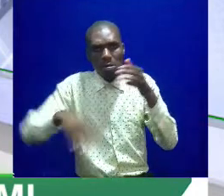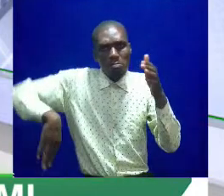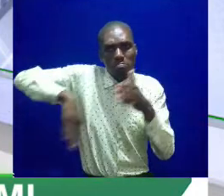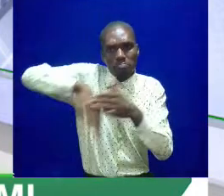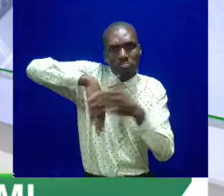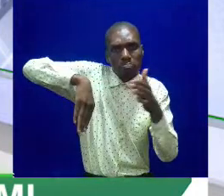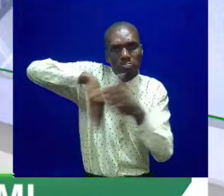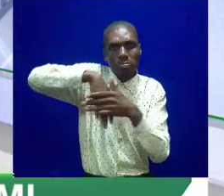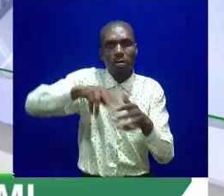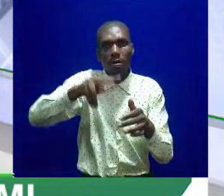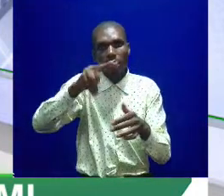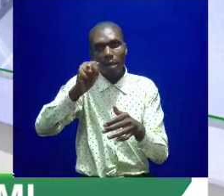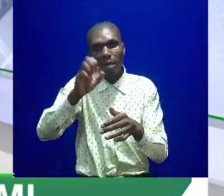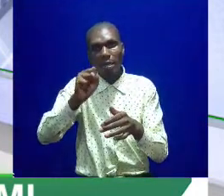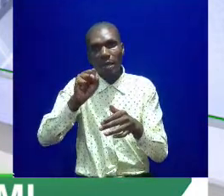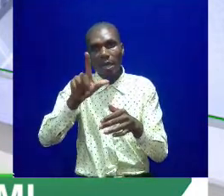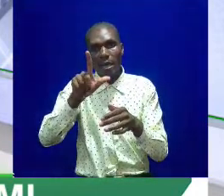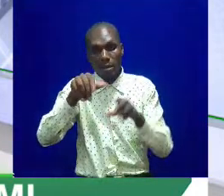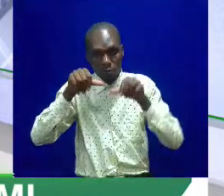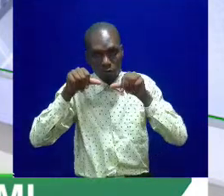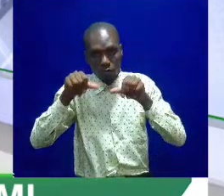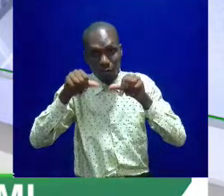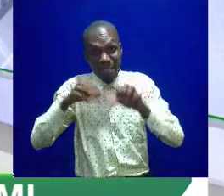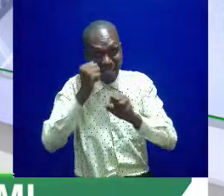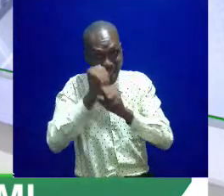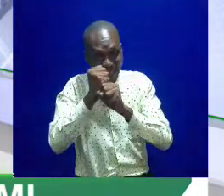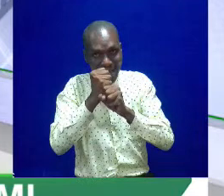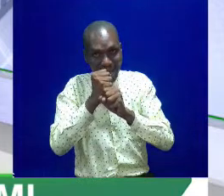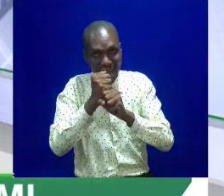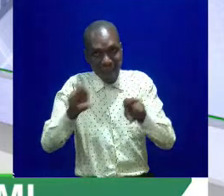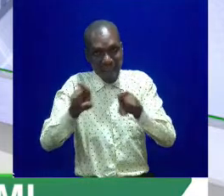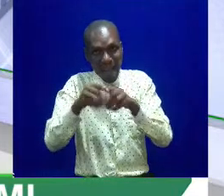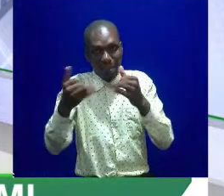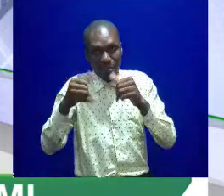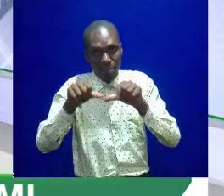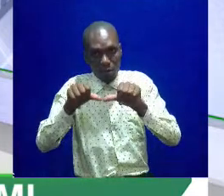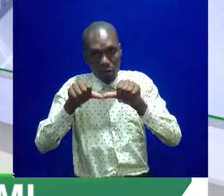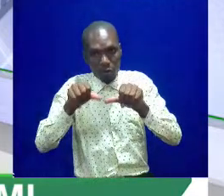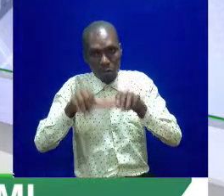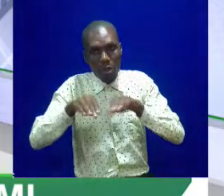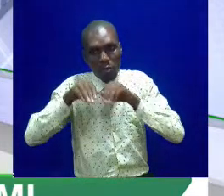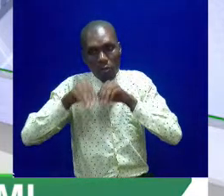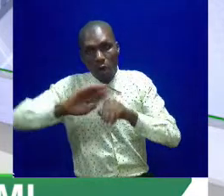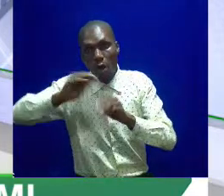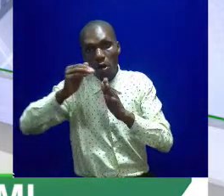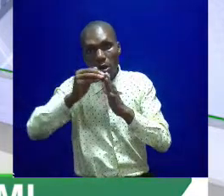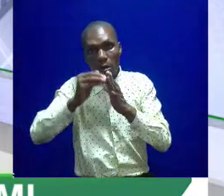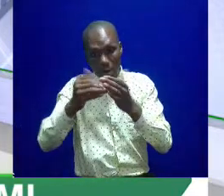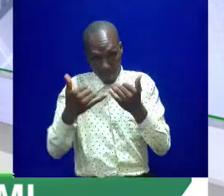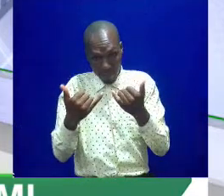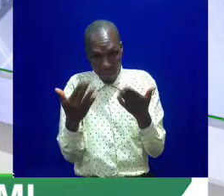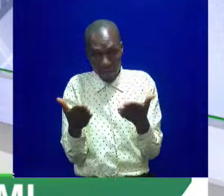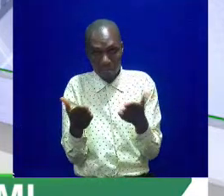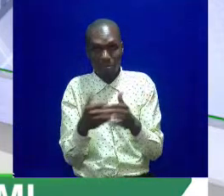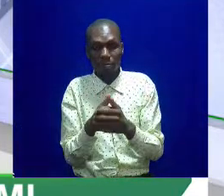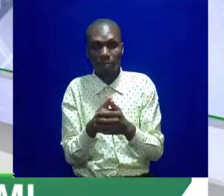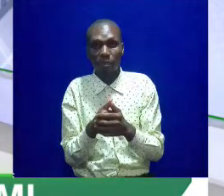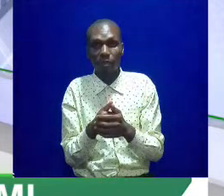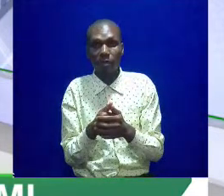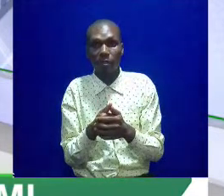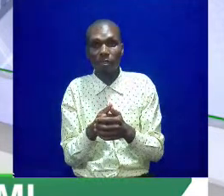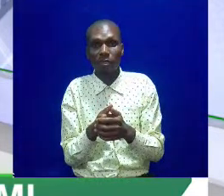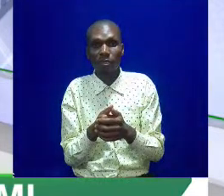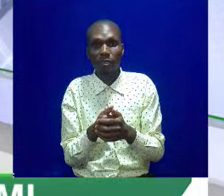National Super League ni go bigendrete kwenekiwa yobo no mwanchu muligere ligendera kubwati merubiryo nsigeta seni kya Ndizi TV na bwo bwansu bwo